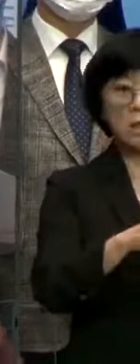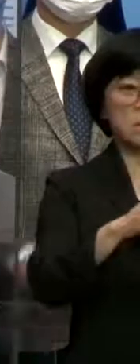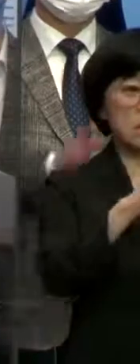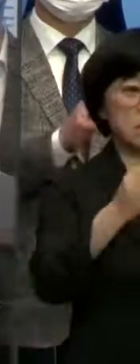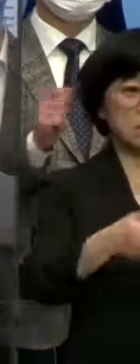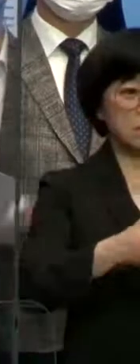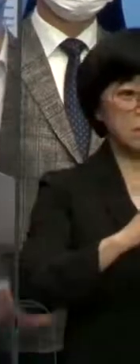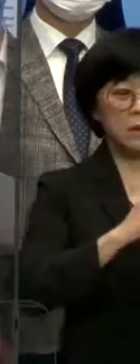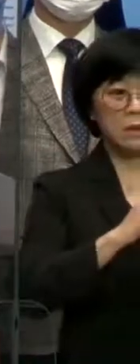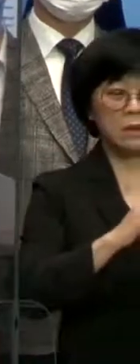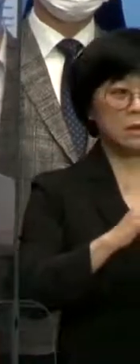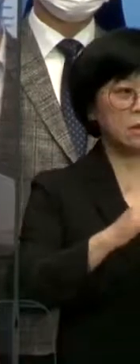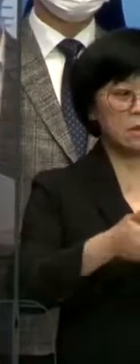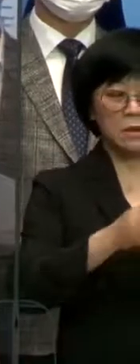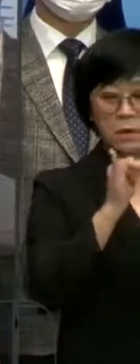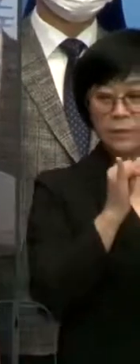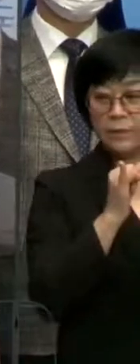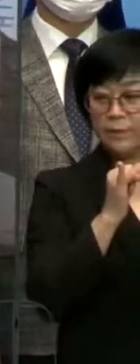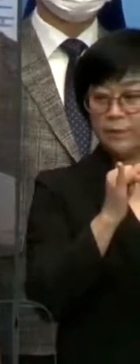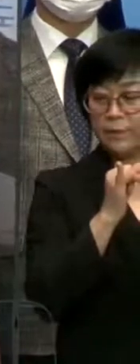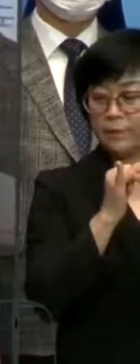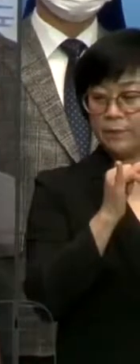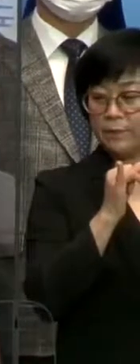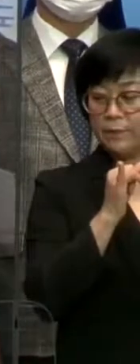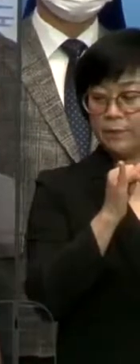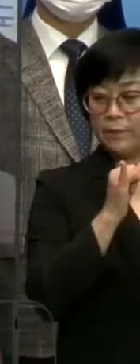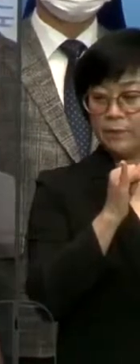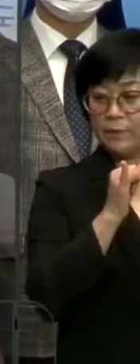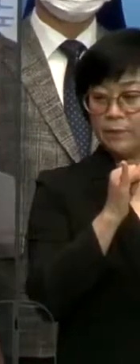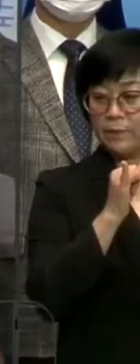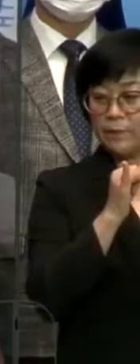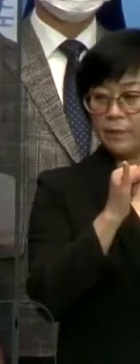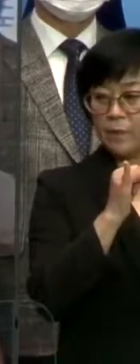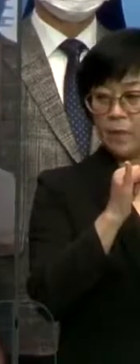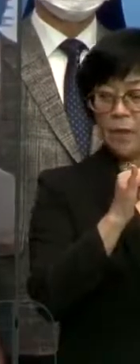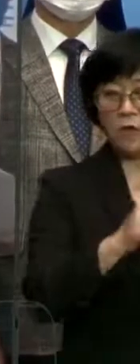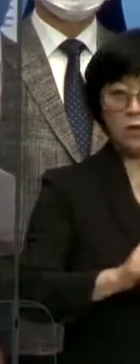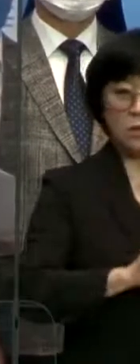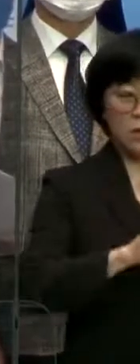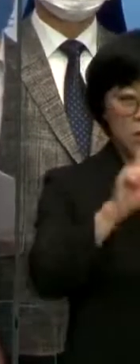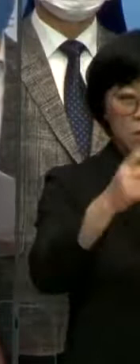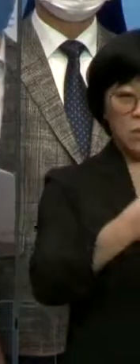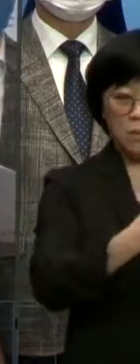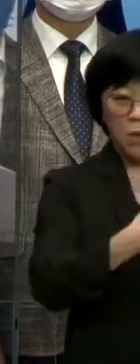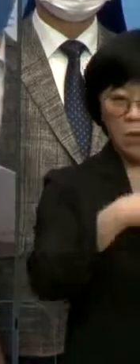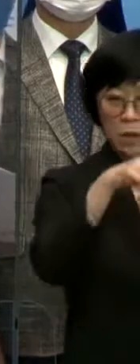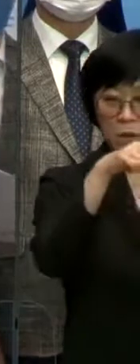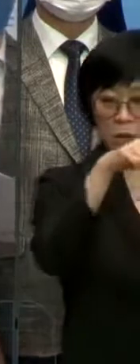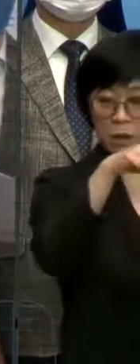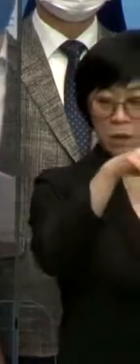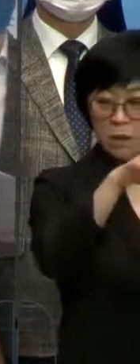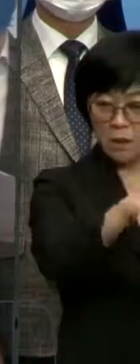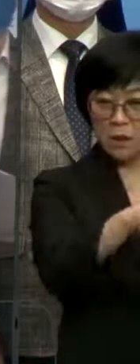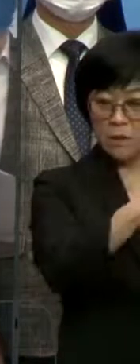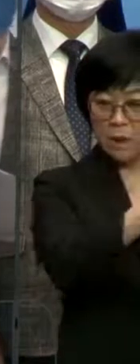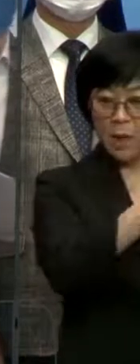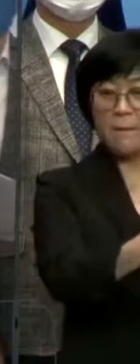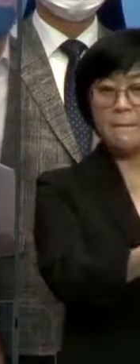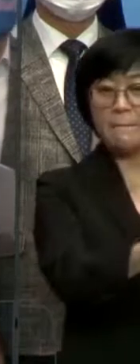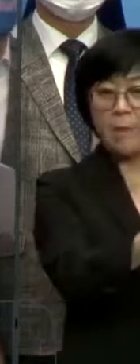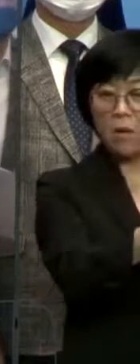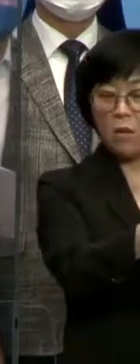CCTV를 설치하고 운영하고 있습니다. 그렇다면 주로 병원 측의 방어용으로